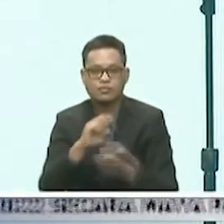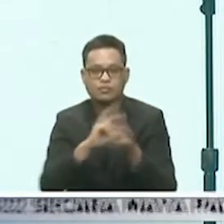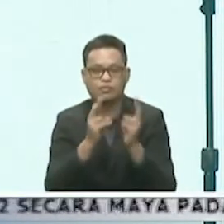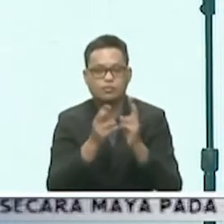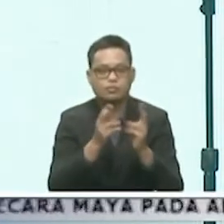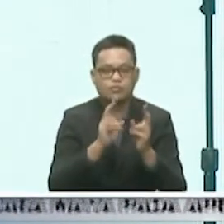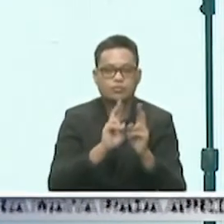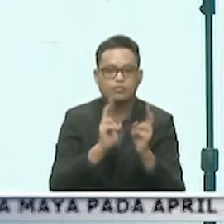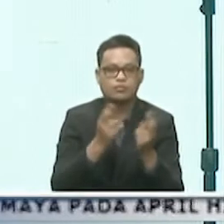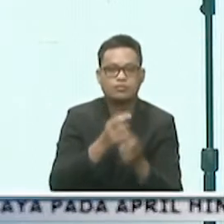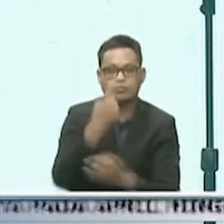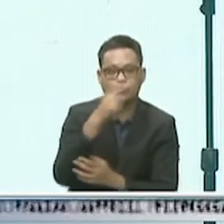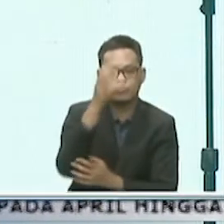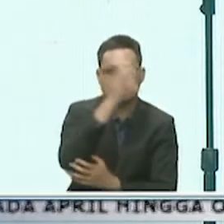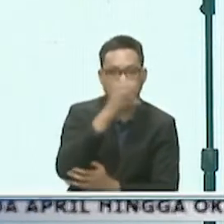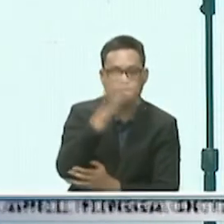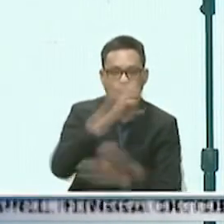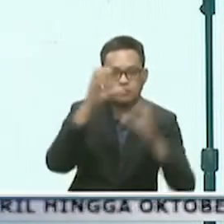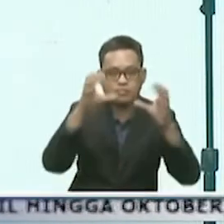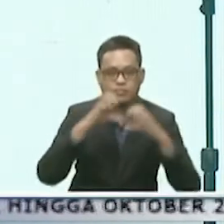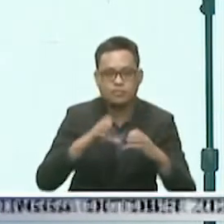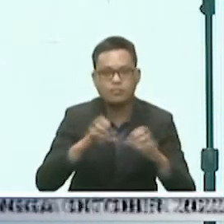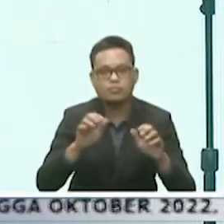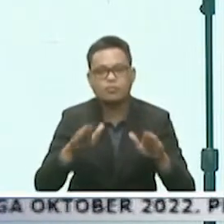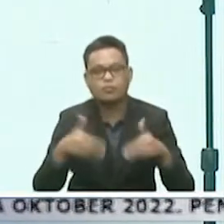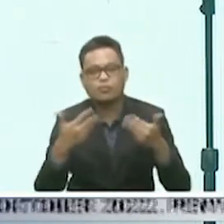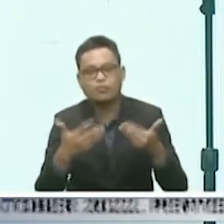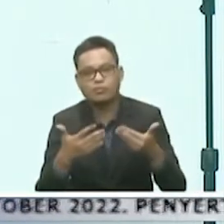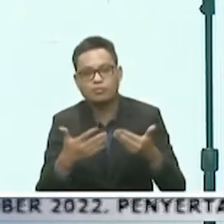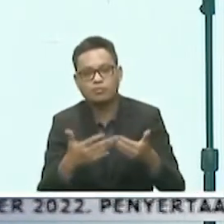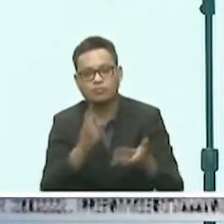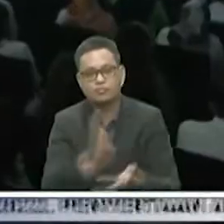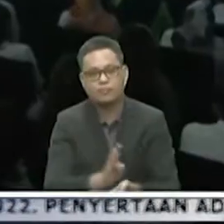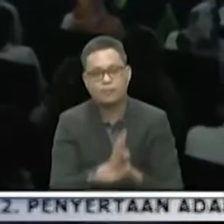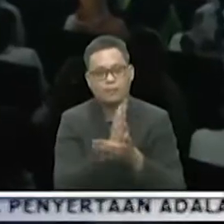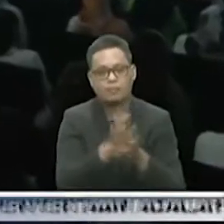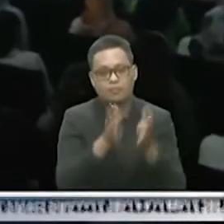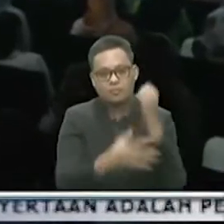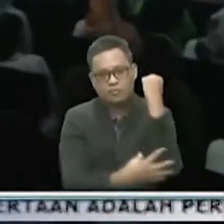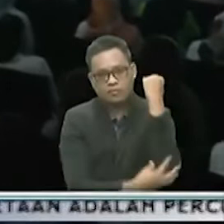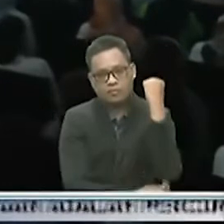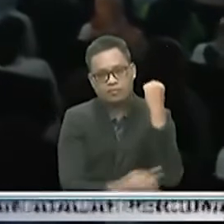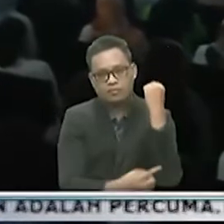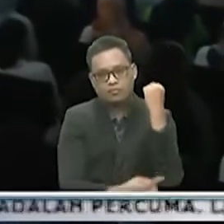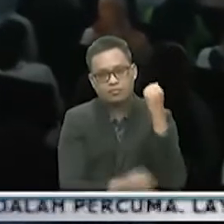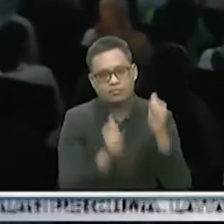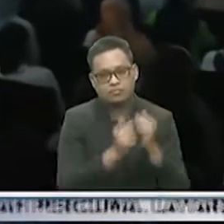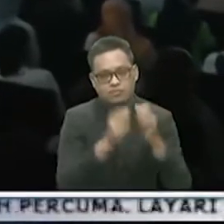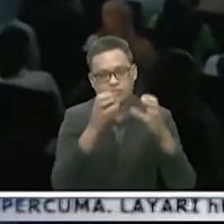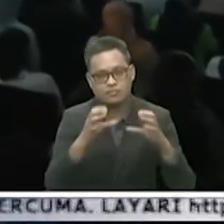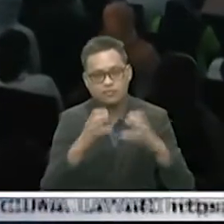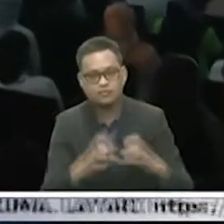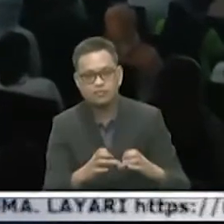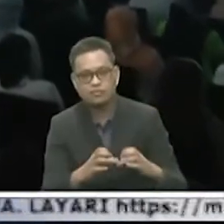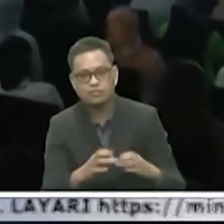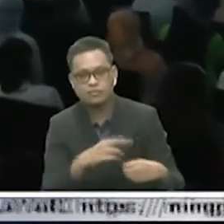sivil untuk mencari kaedah terbaik bagi menghapuskan miskin tegar secara holistik